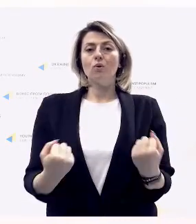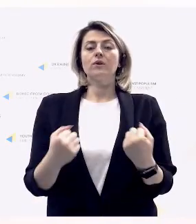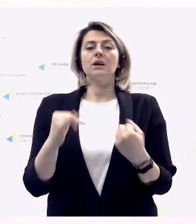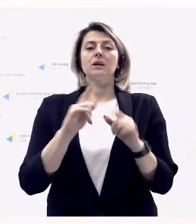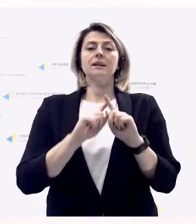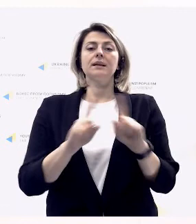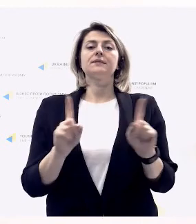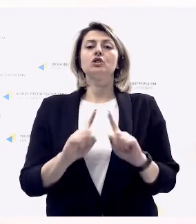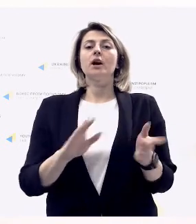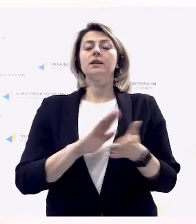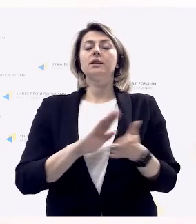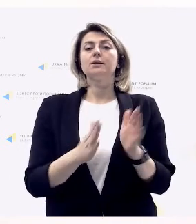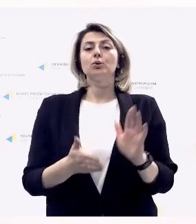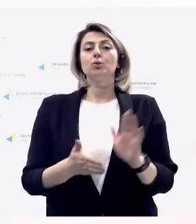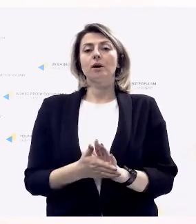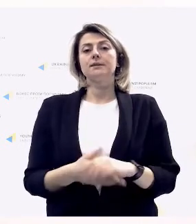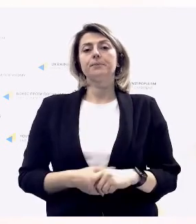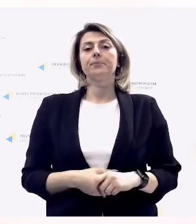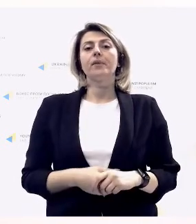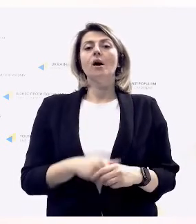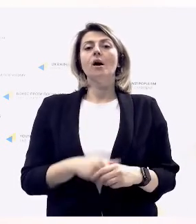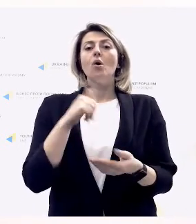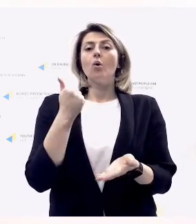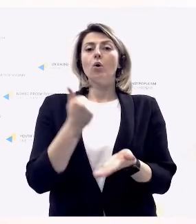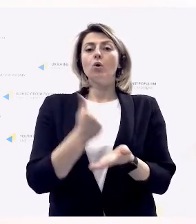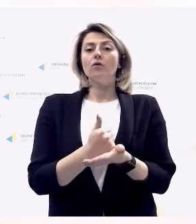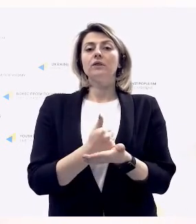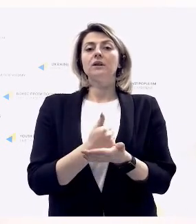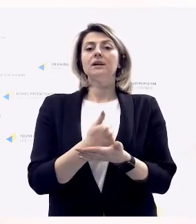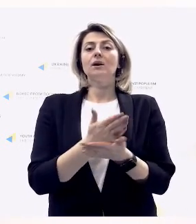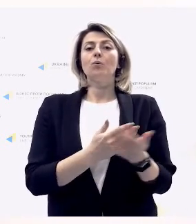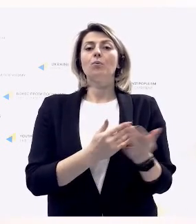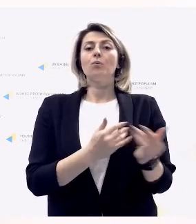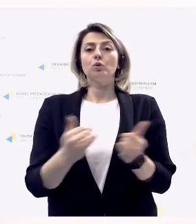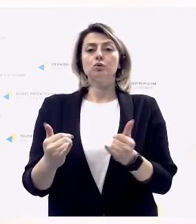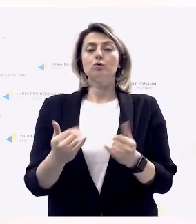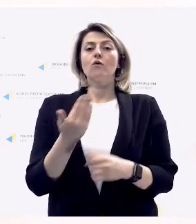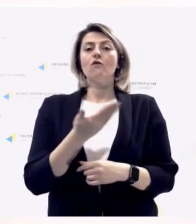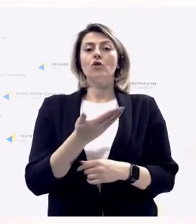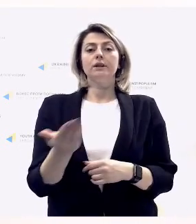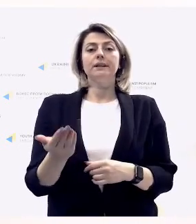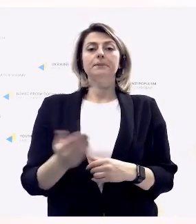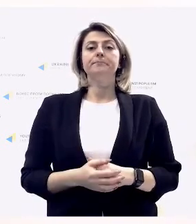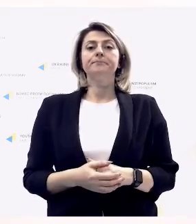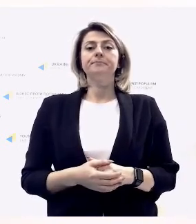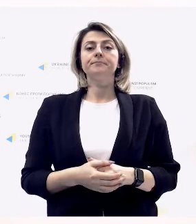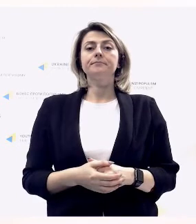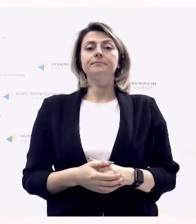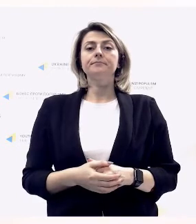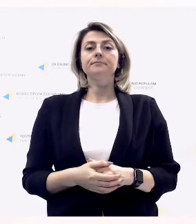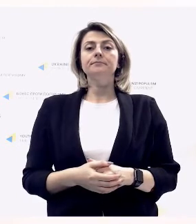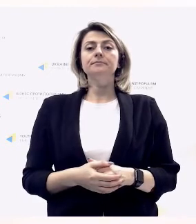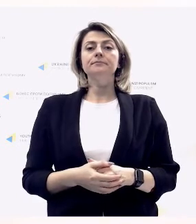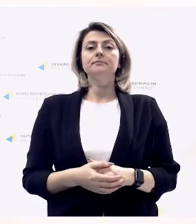надзвичайних ситуацій і головних послуг. Вони